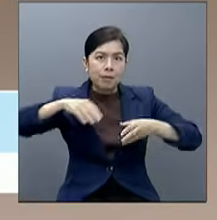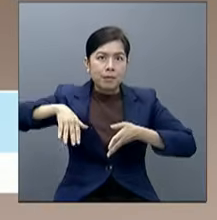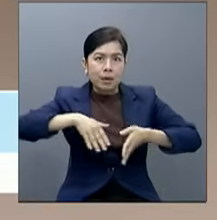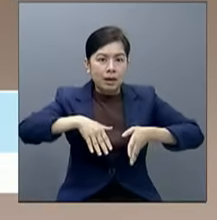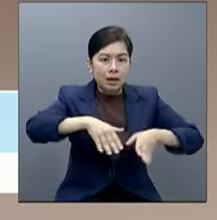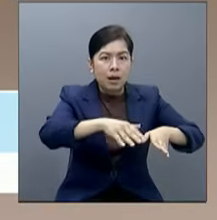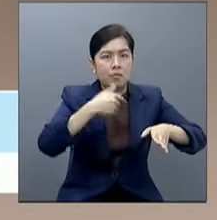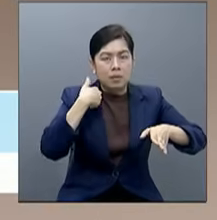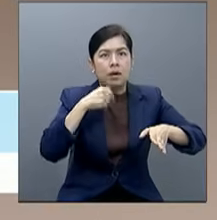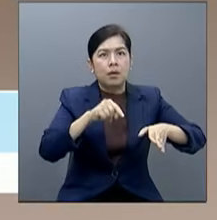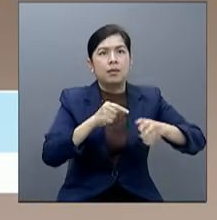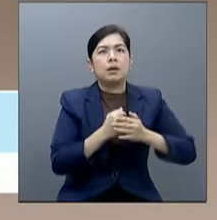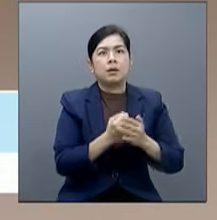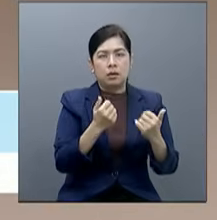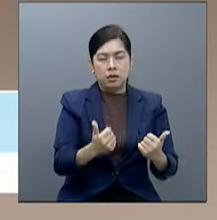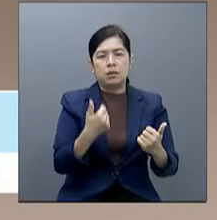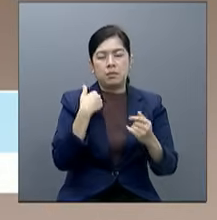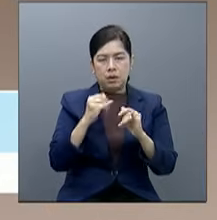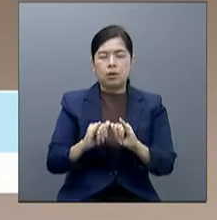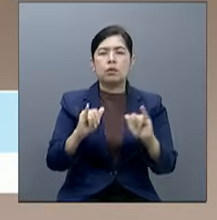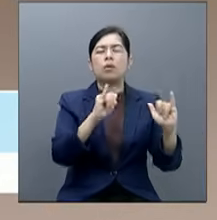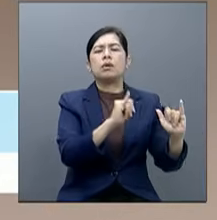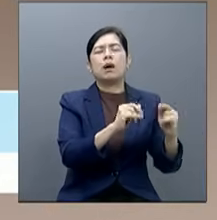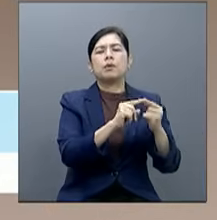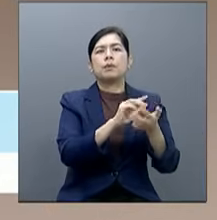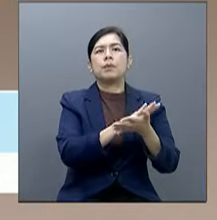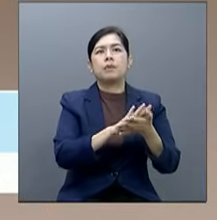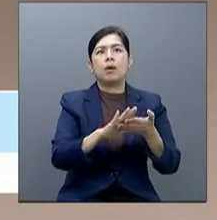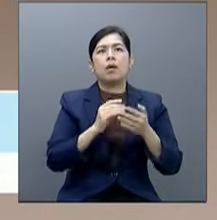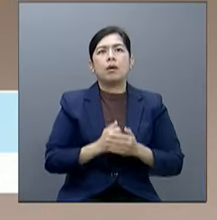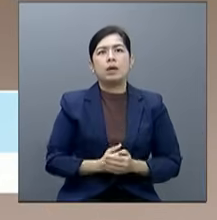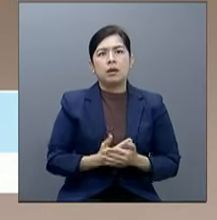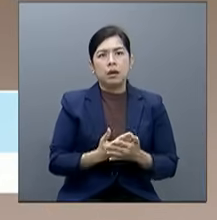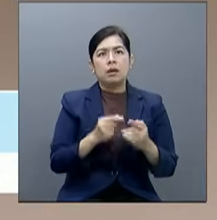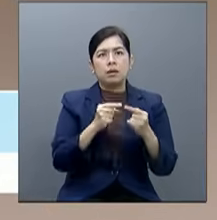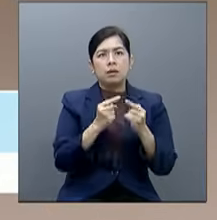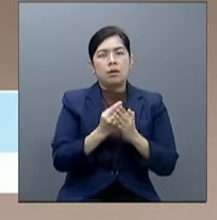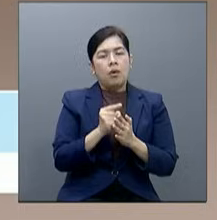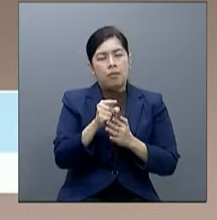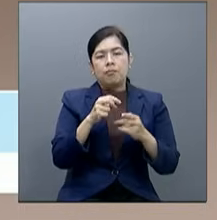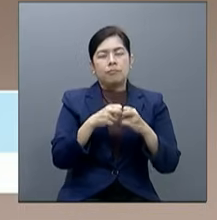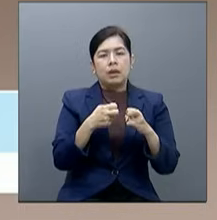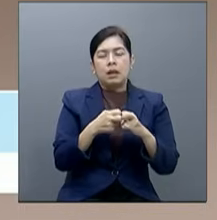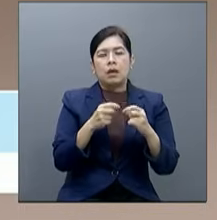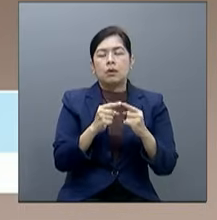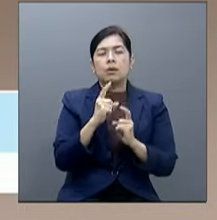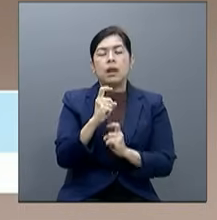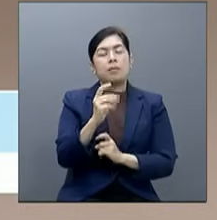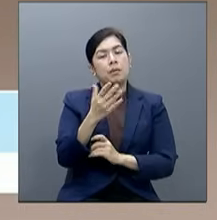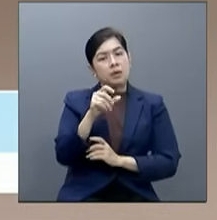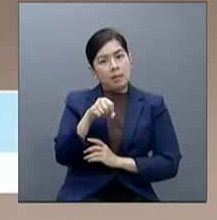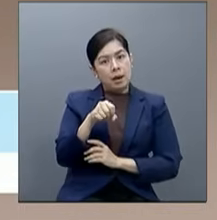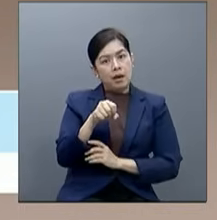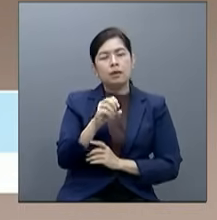ที่อยู่ในพื้นที่สูงครับ ค่ะซึ่งมีความปลอดภัยมั่นใจแน่นอนตรงนี ้ก็มั่นใ